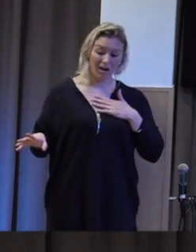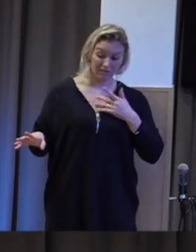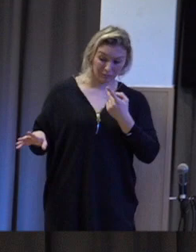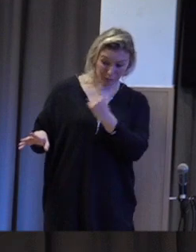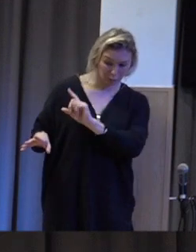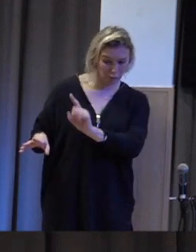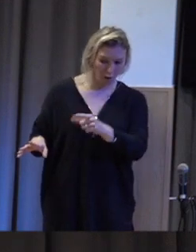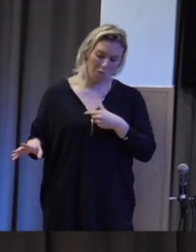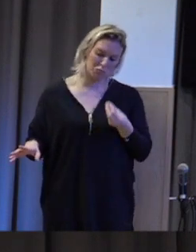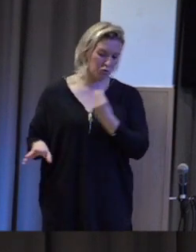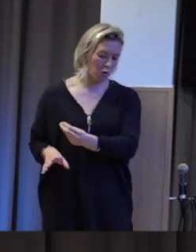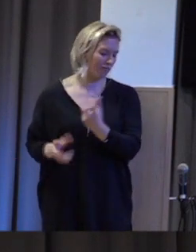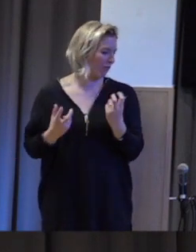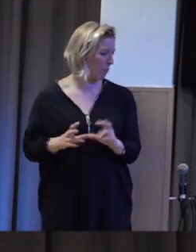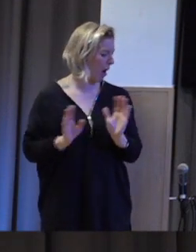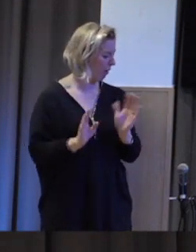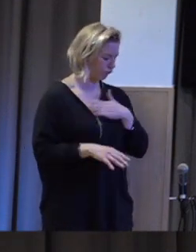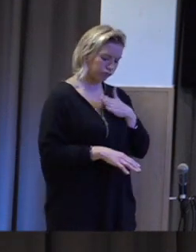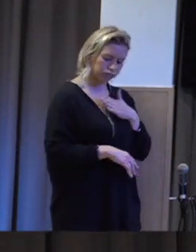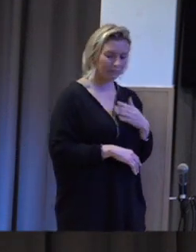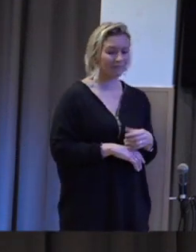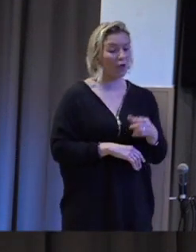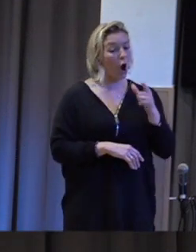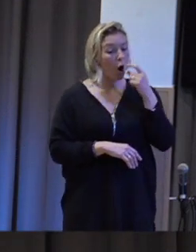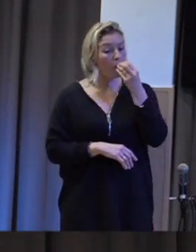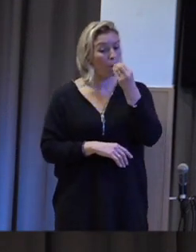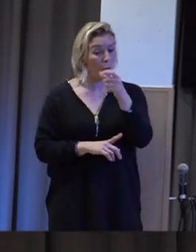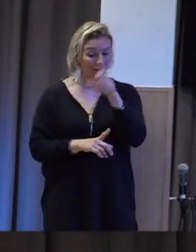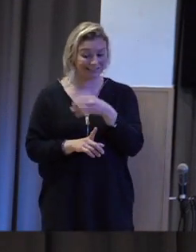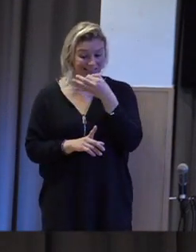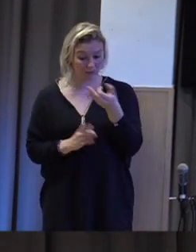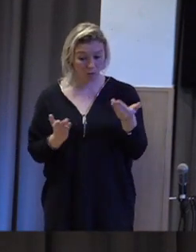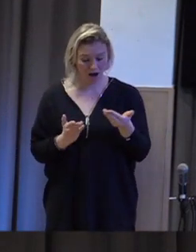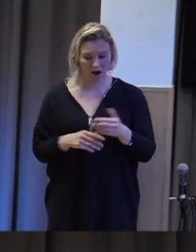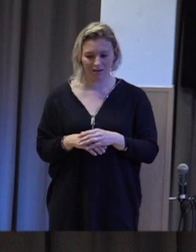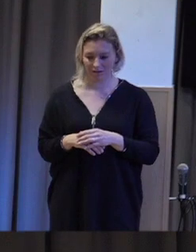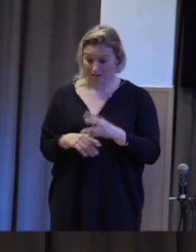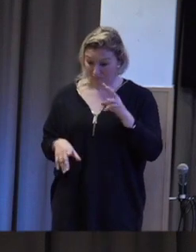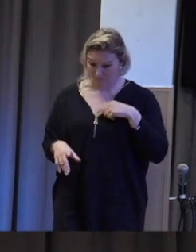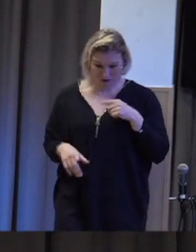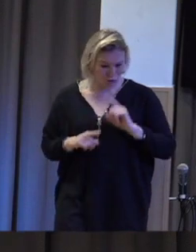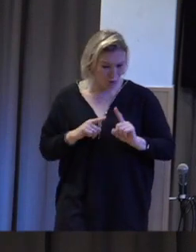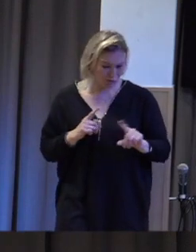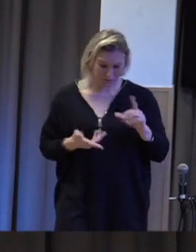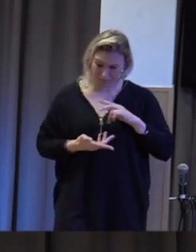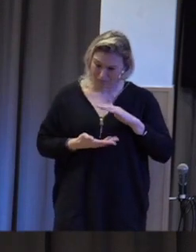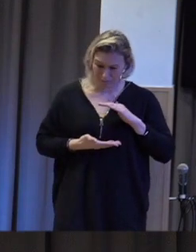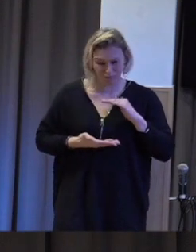pas. Et le Samaritain, ce qui est à moi est à toi et je te le